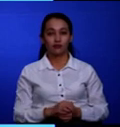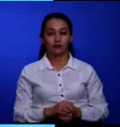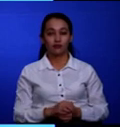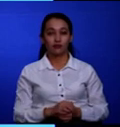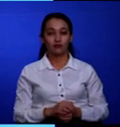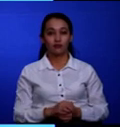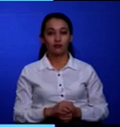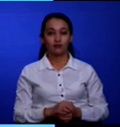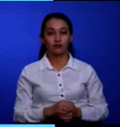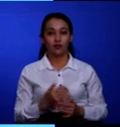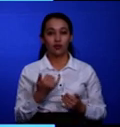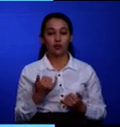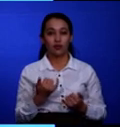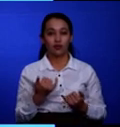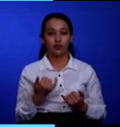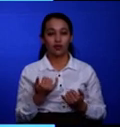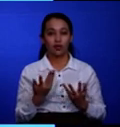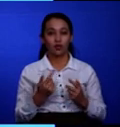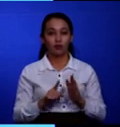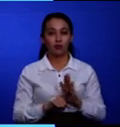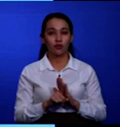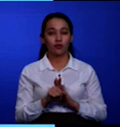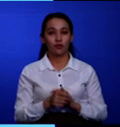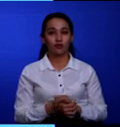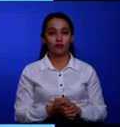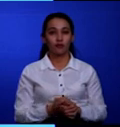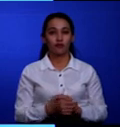qulayroq. Keling, ikkinchi usuldan foydalanib yechamiz.